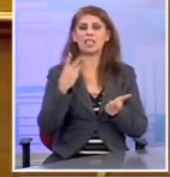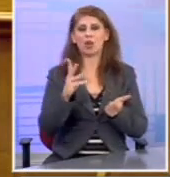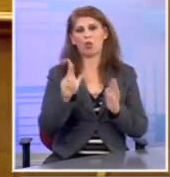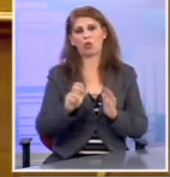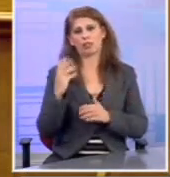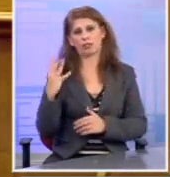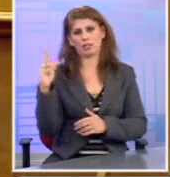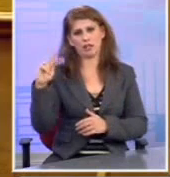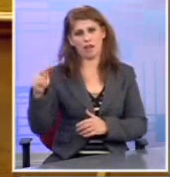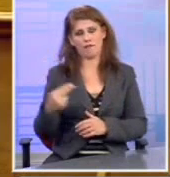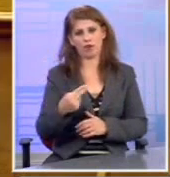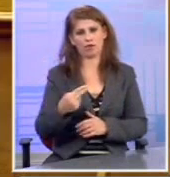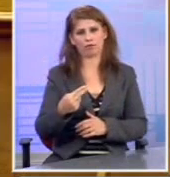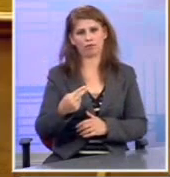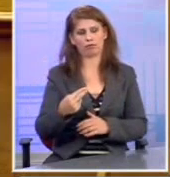ευρώ.